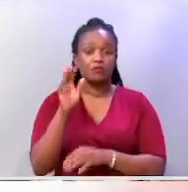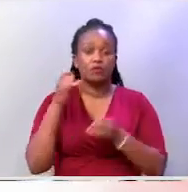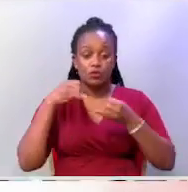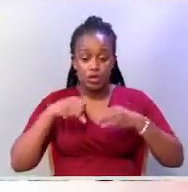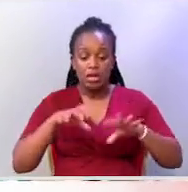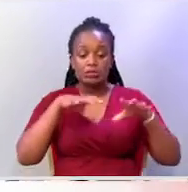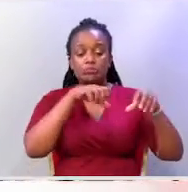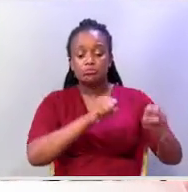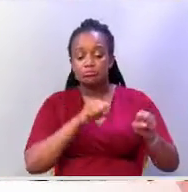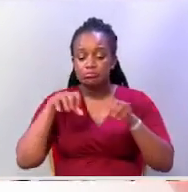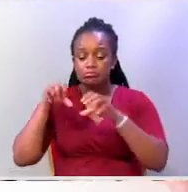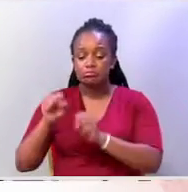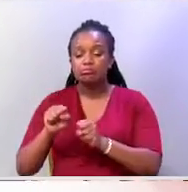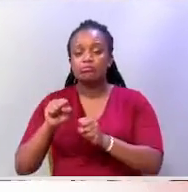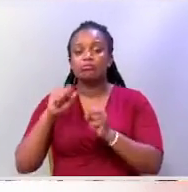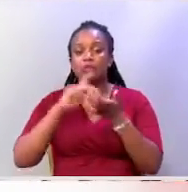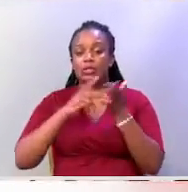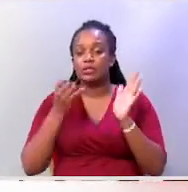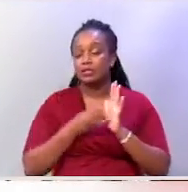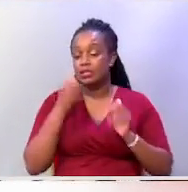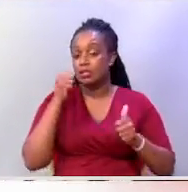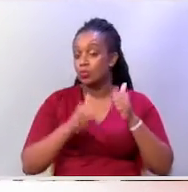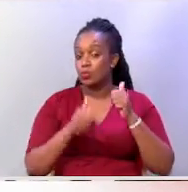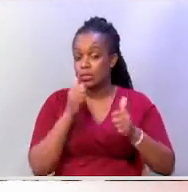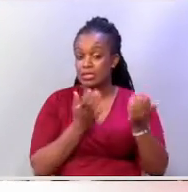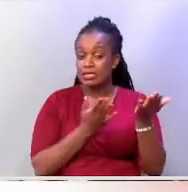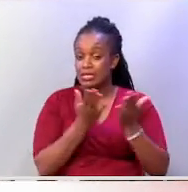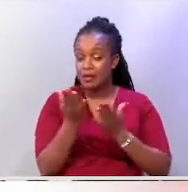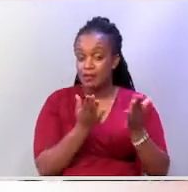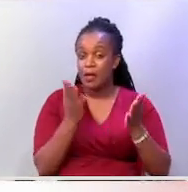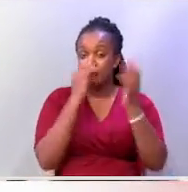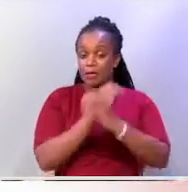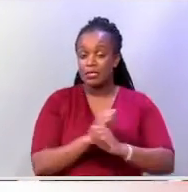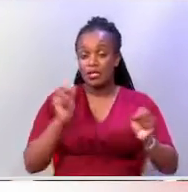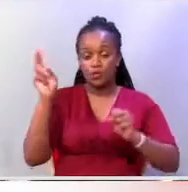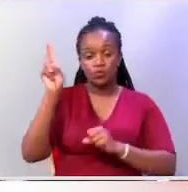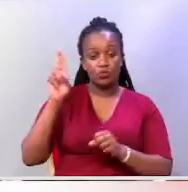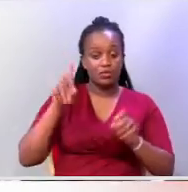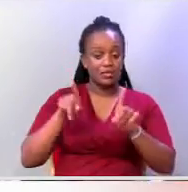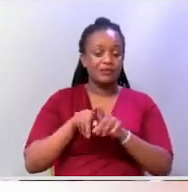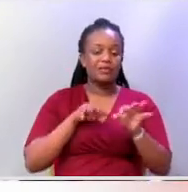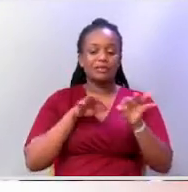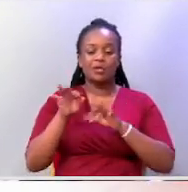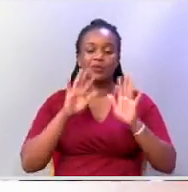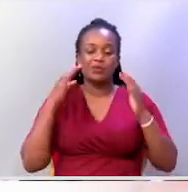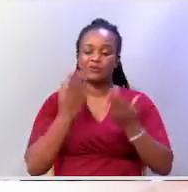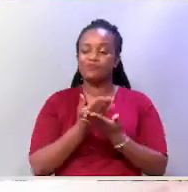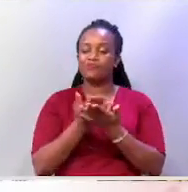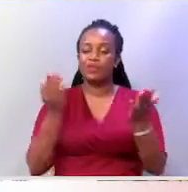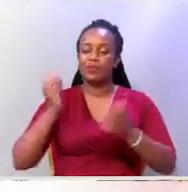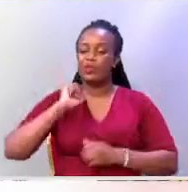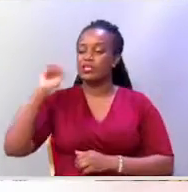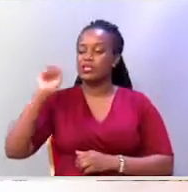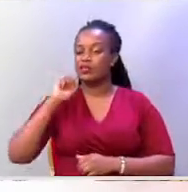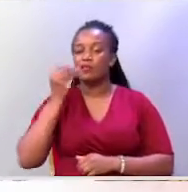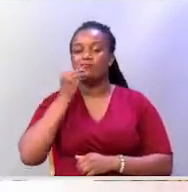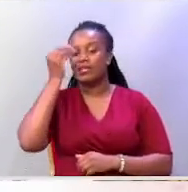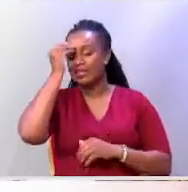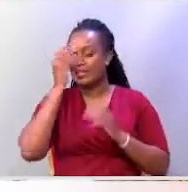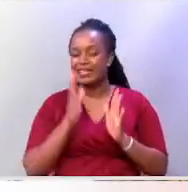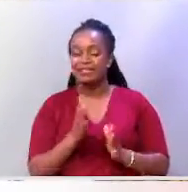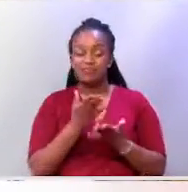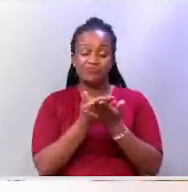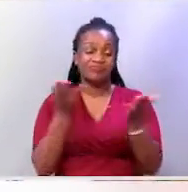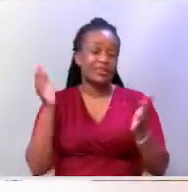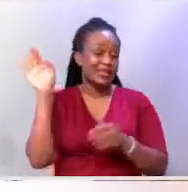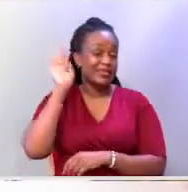projects delivered by President Kenyatta during his tenure in the office, labeling them as political hypocrites. Tusizikize hii porojo. Unajua